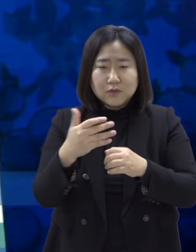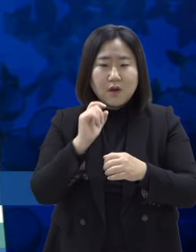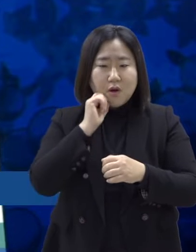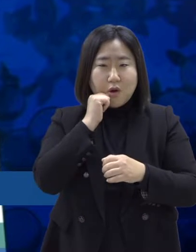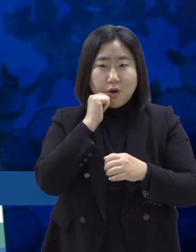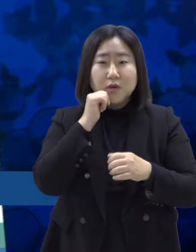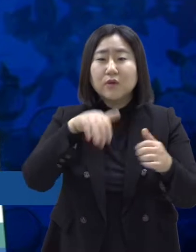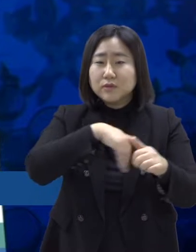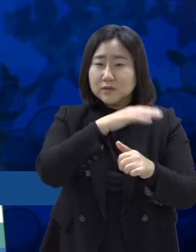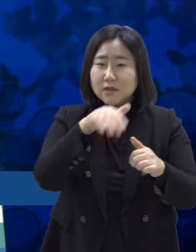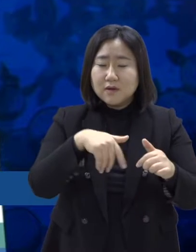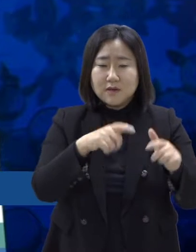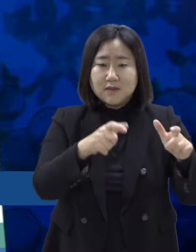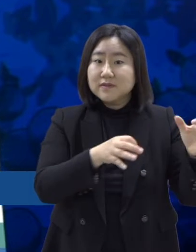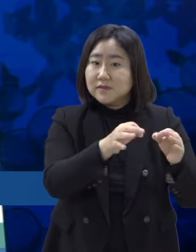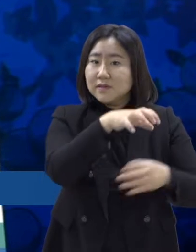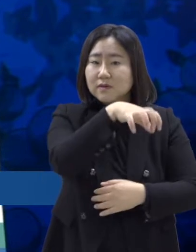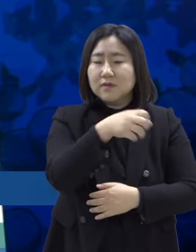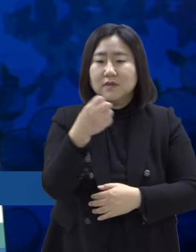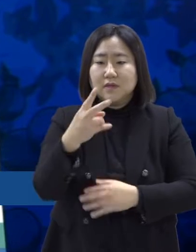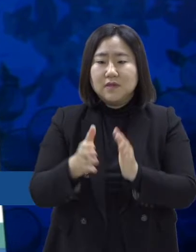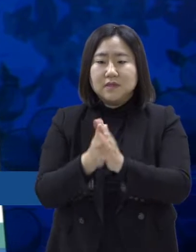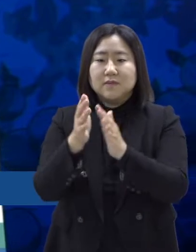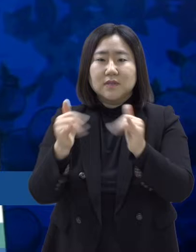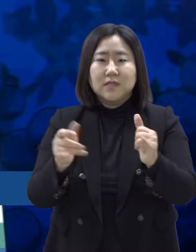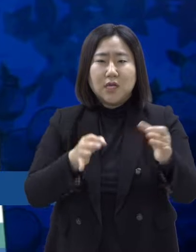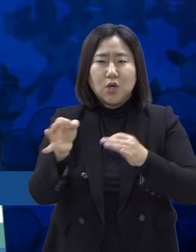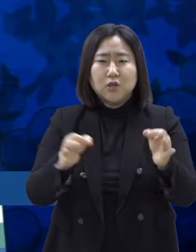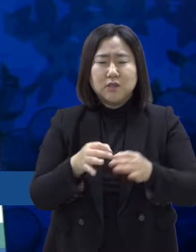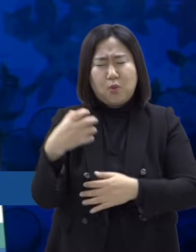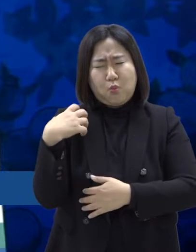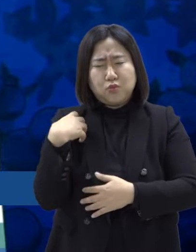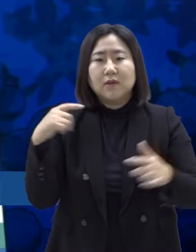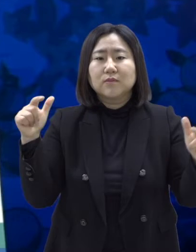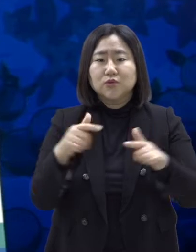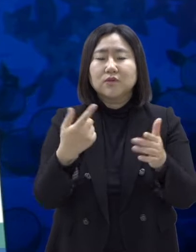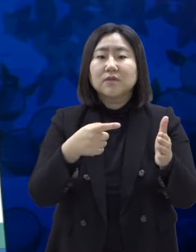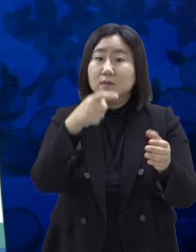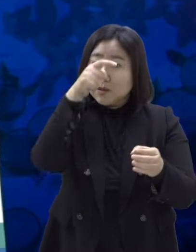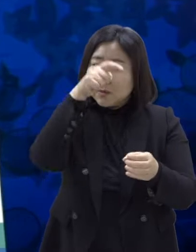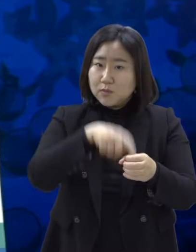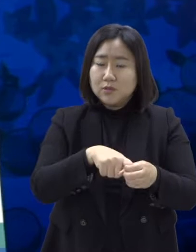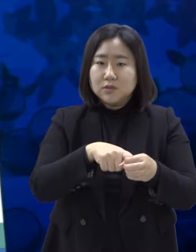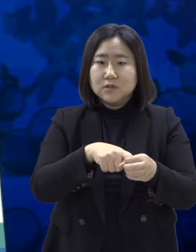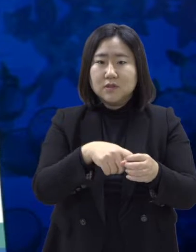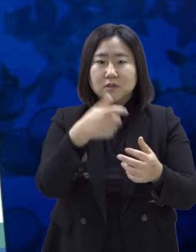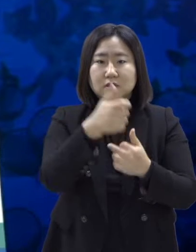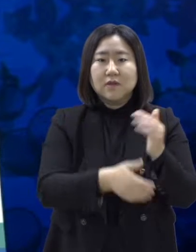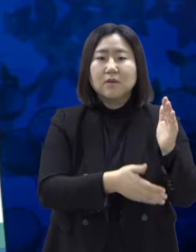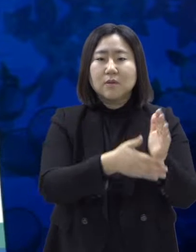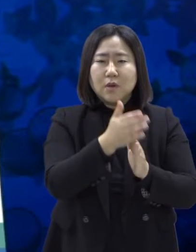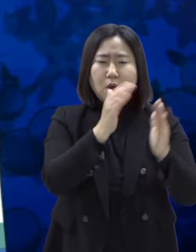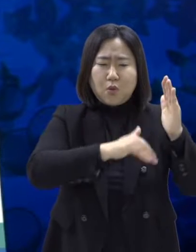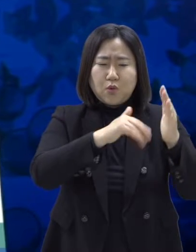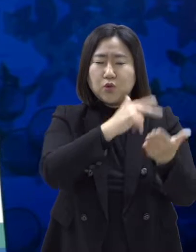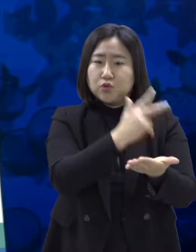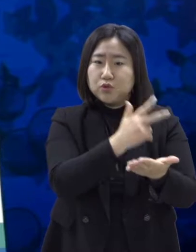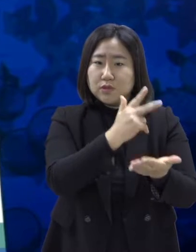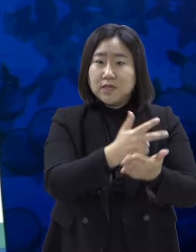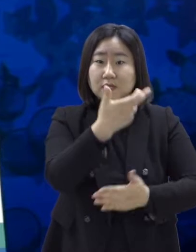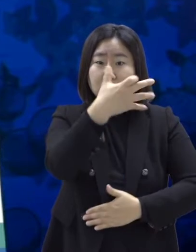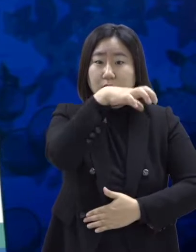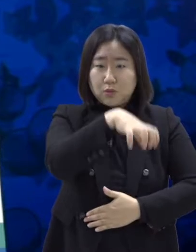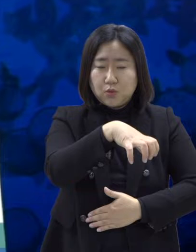코로나19로 어려움을 겪는 지역 상권과 시민들의 경제적 부담을 덜어주기 위해 서귀포시가 공영주차장